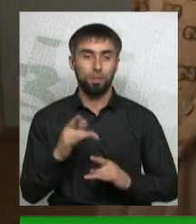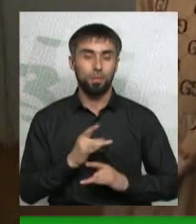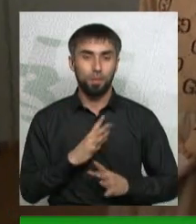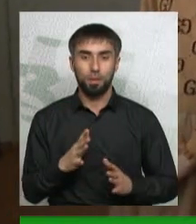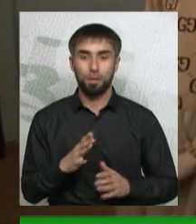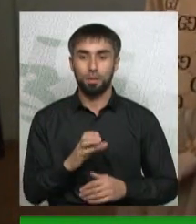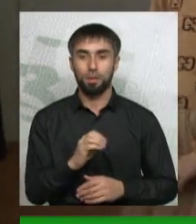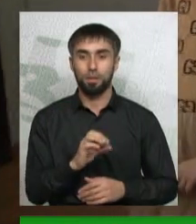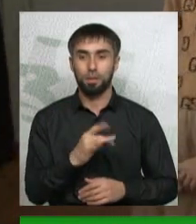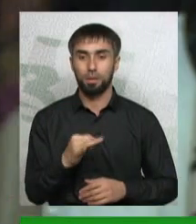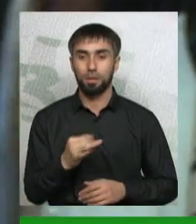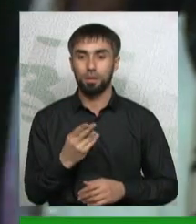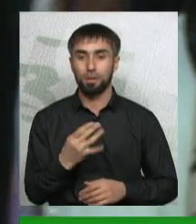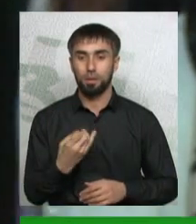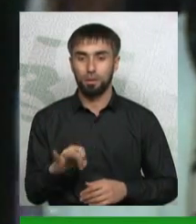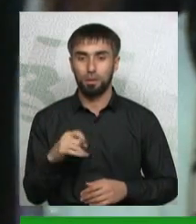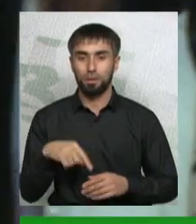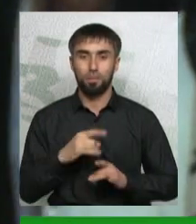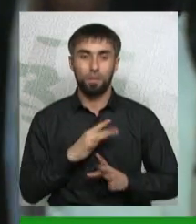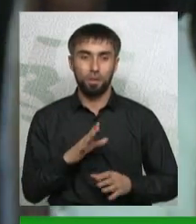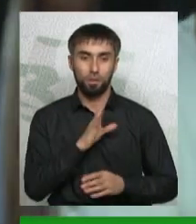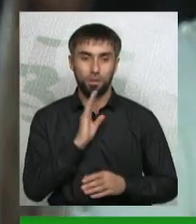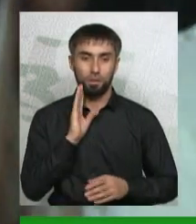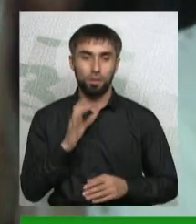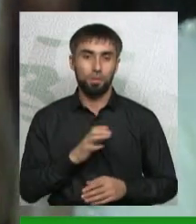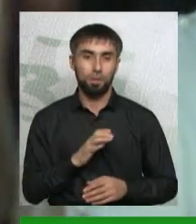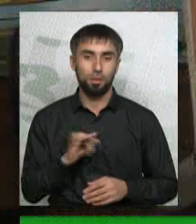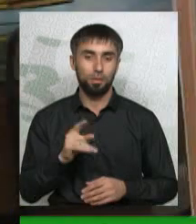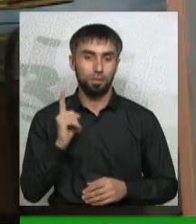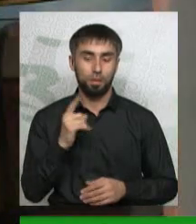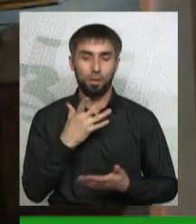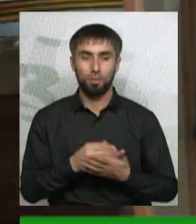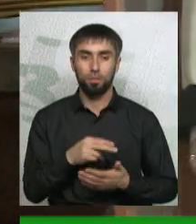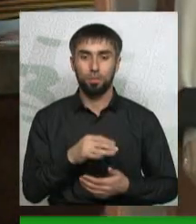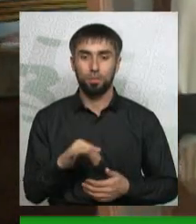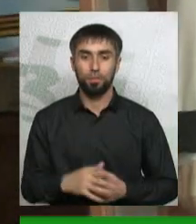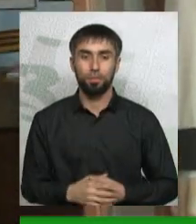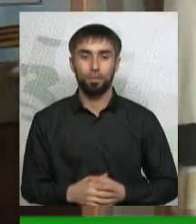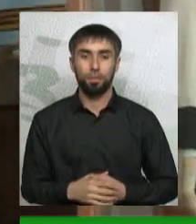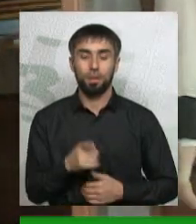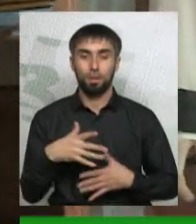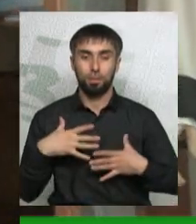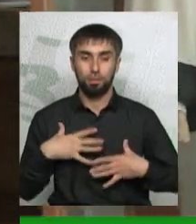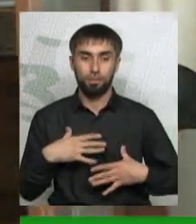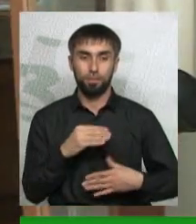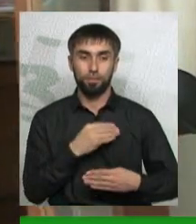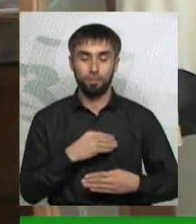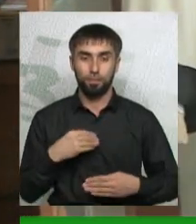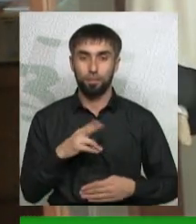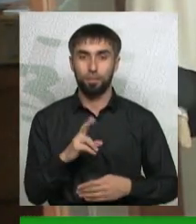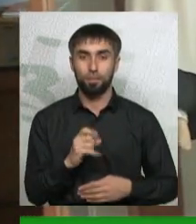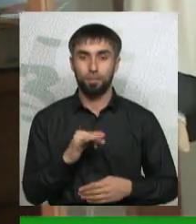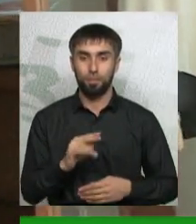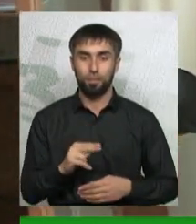празднования Сесарицей. Узнают интересные факты о богатом прошлом своих предков. По обе стороны нагрудника нашивались карманчики.